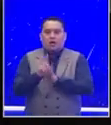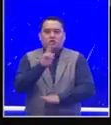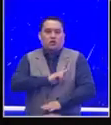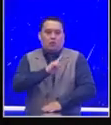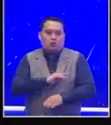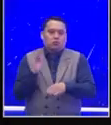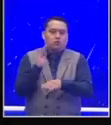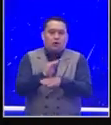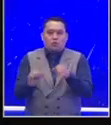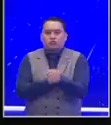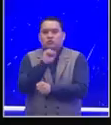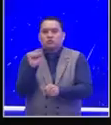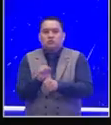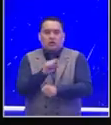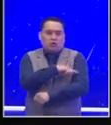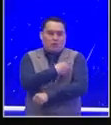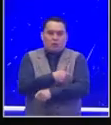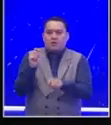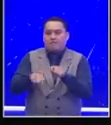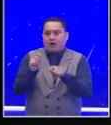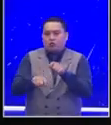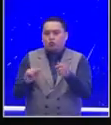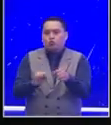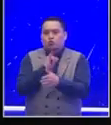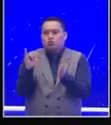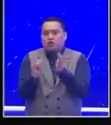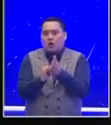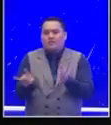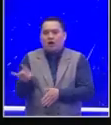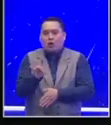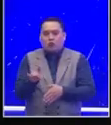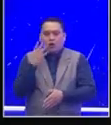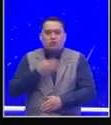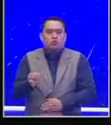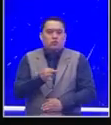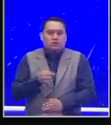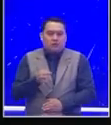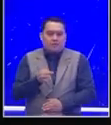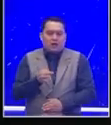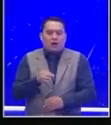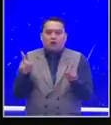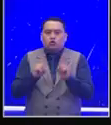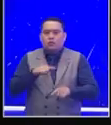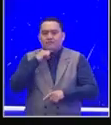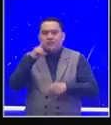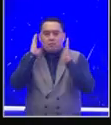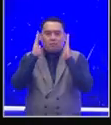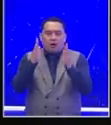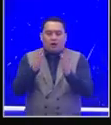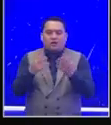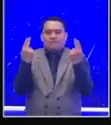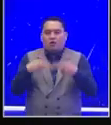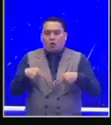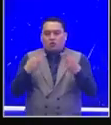работу дополнительные санитарные посты. Они установлены во всех районах и городах Алматинской области. Особое внимание уделено